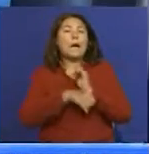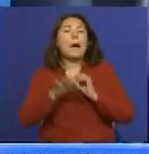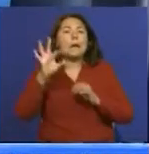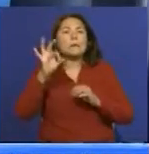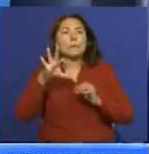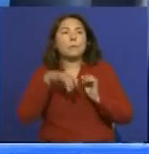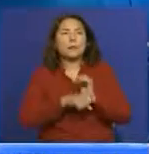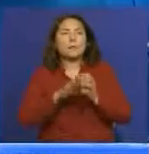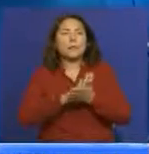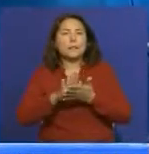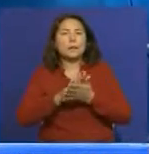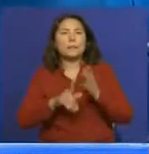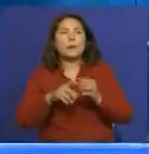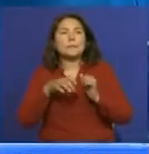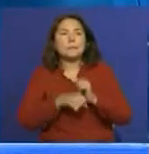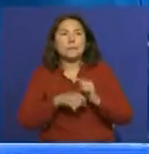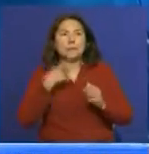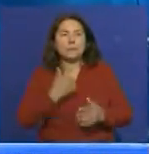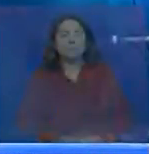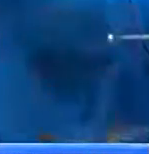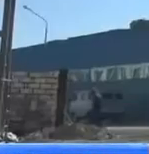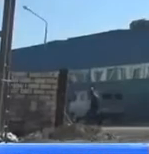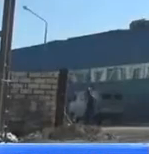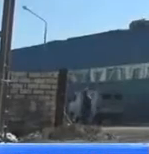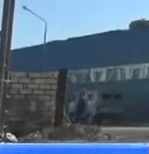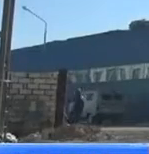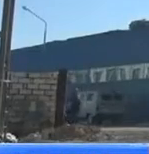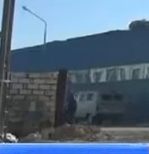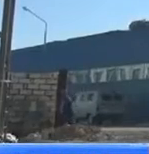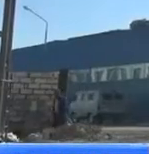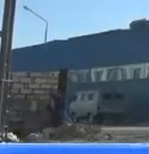алғашқы сынамалық жұмыстарын бастайды. Еркін Қарасайұлы, Баққали Зиядинов, Каспий Ақпарат.